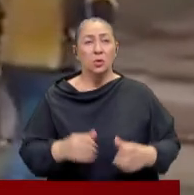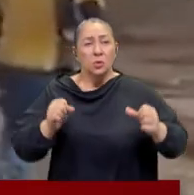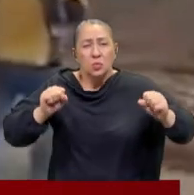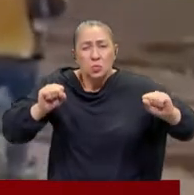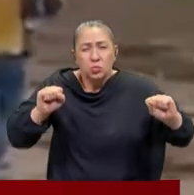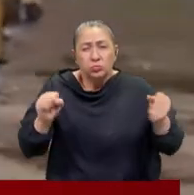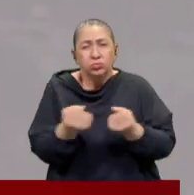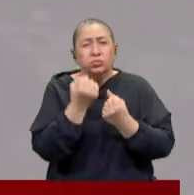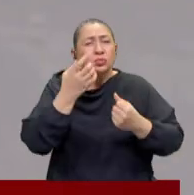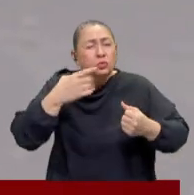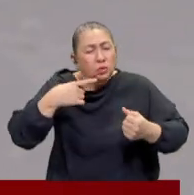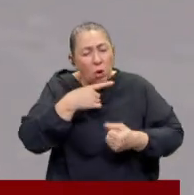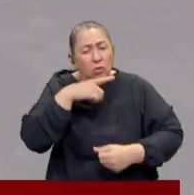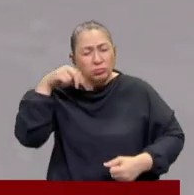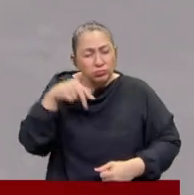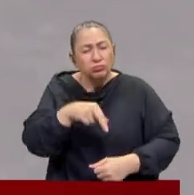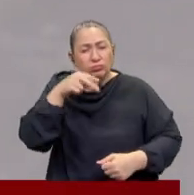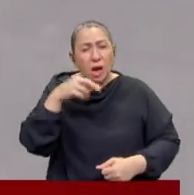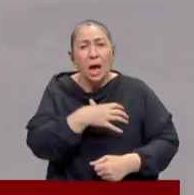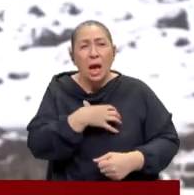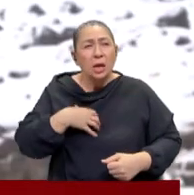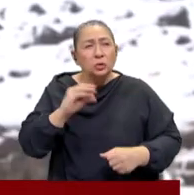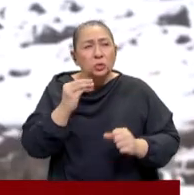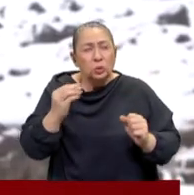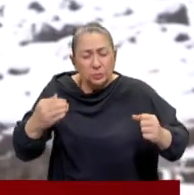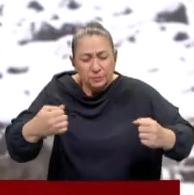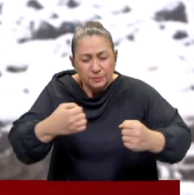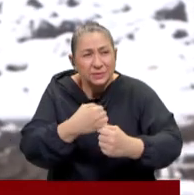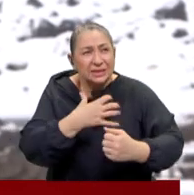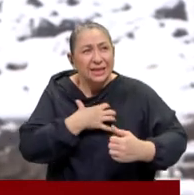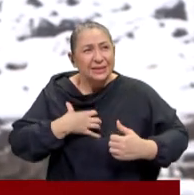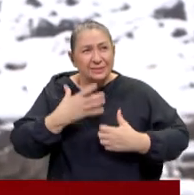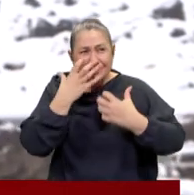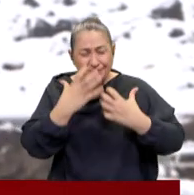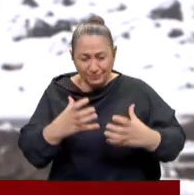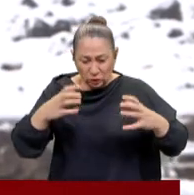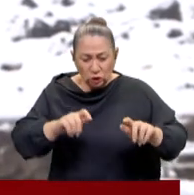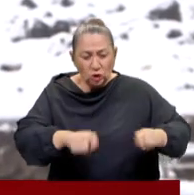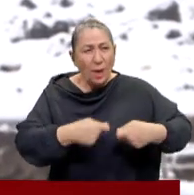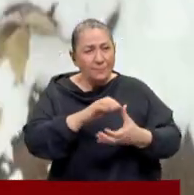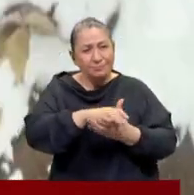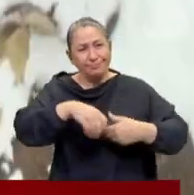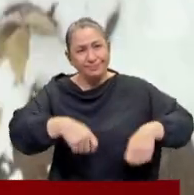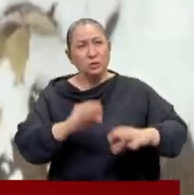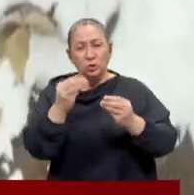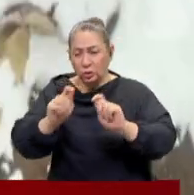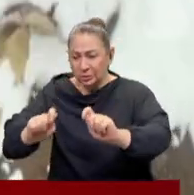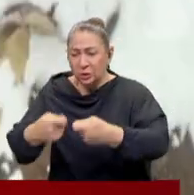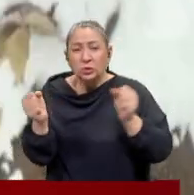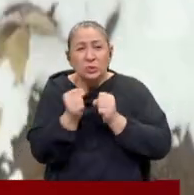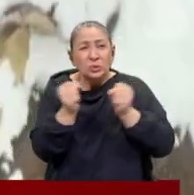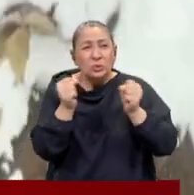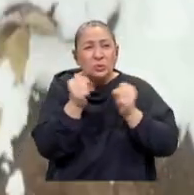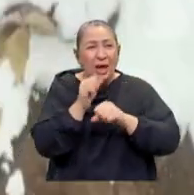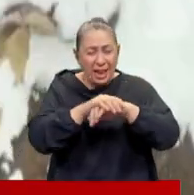Dondurucu soğukta yapılan zorlu yolculuk sırasında anne çocuklarını korumak için kendini feda etti. Çoraplarını çıkardı, çocuklarının donmak